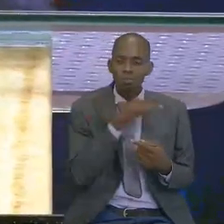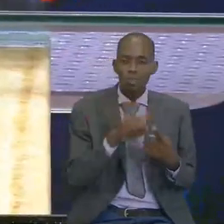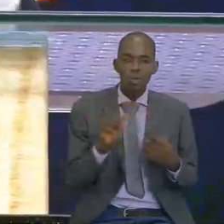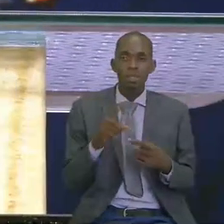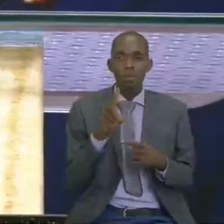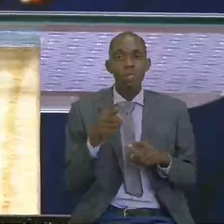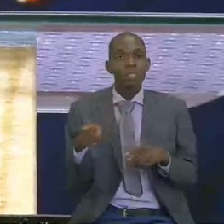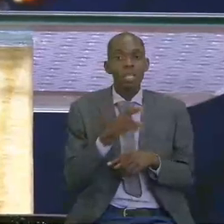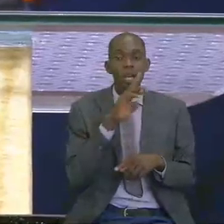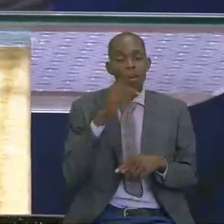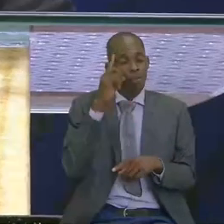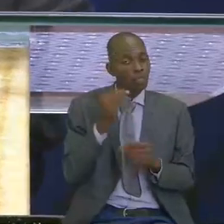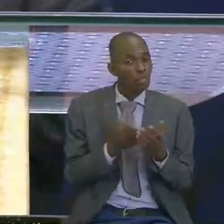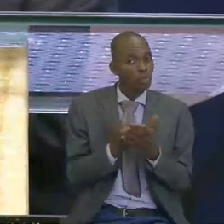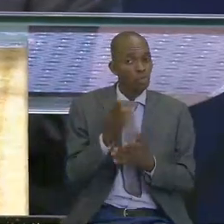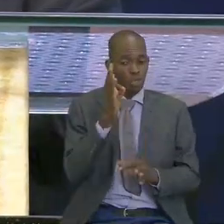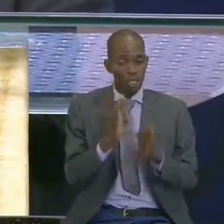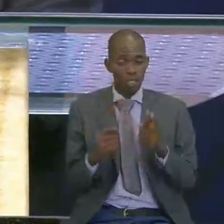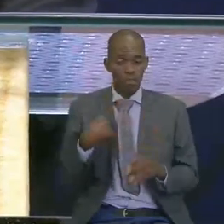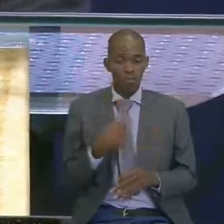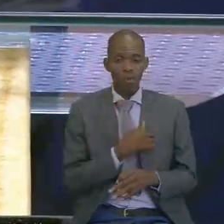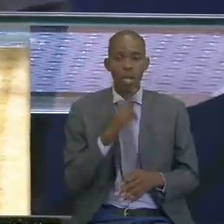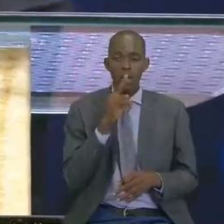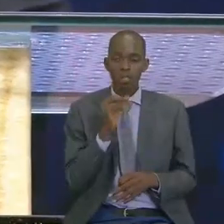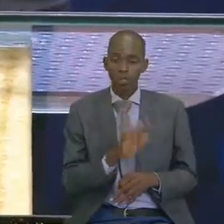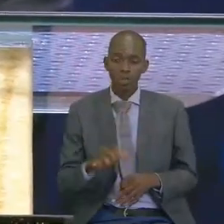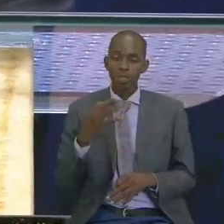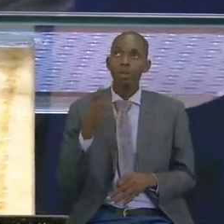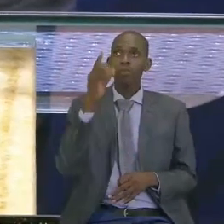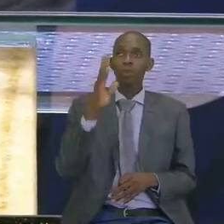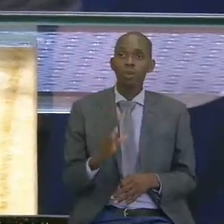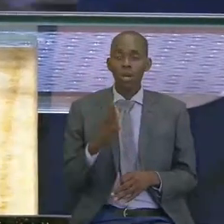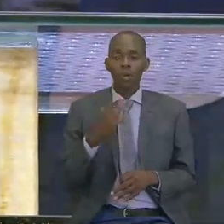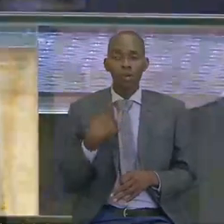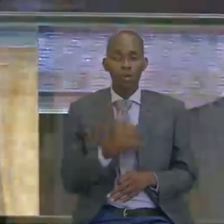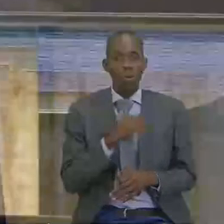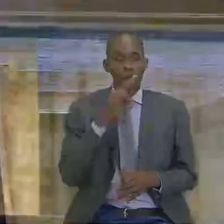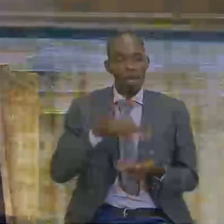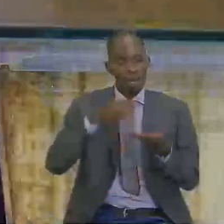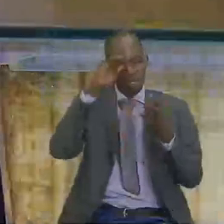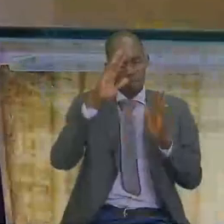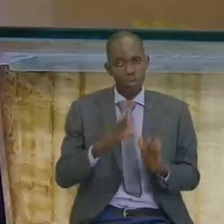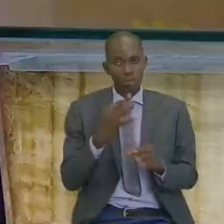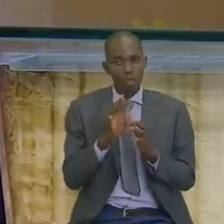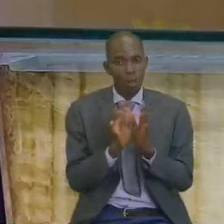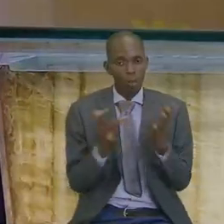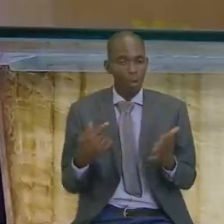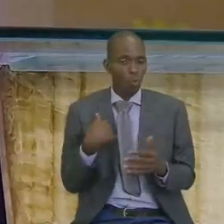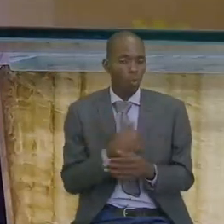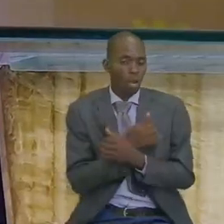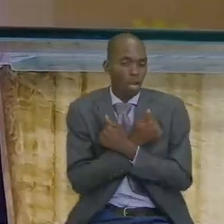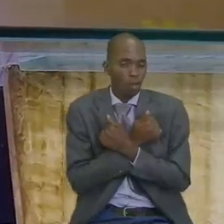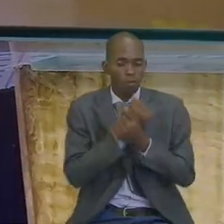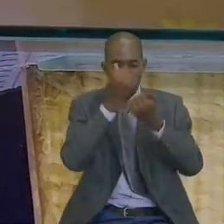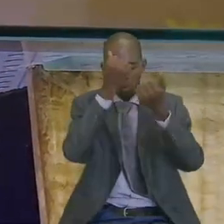pour la vérité. Est-ce que nous sommes réellement enfants de Dieu et des gens qui étudient la Bible? Nous aimons la Bible, nous obéissons